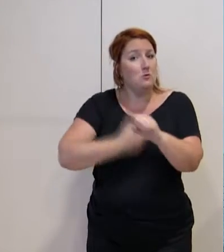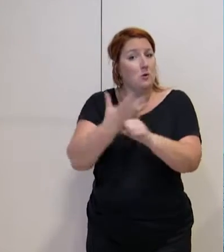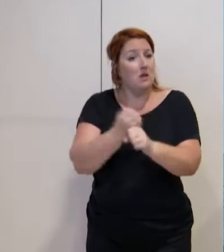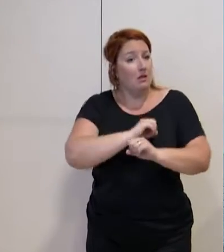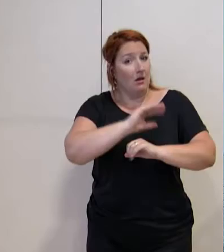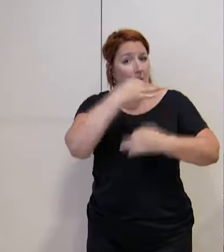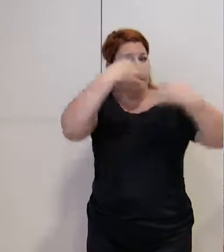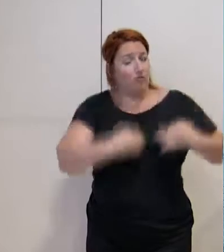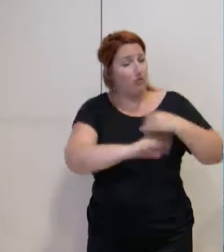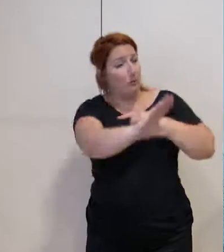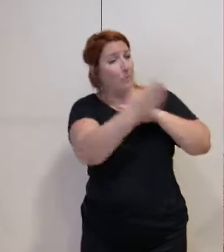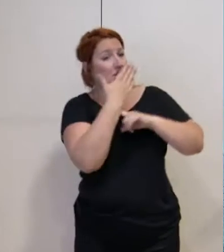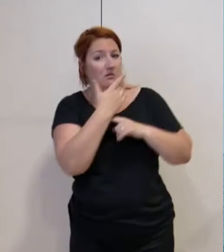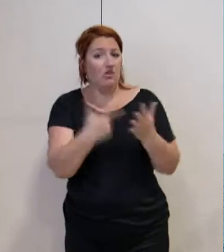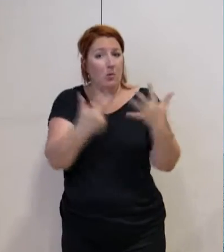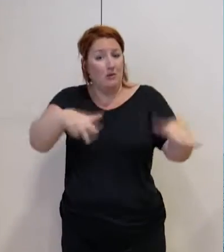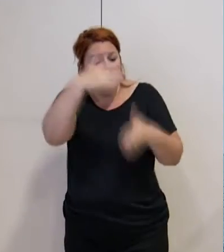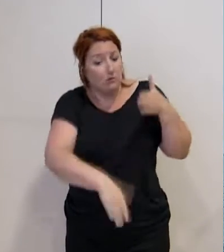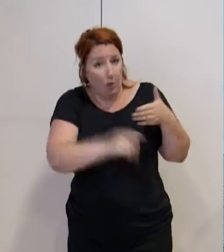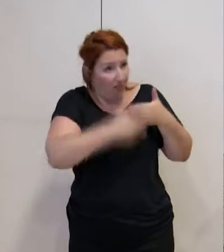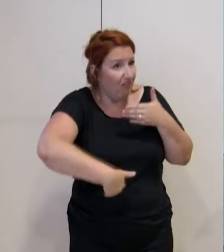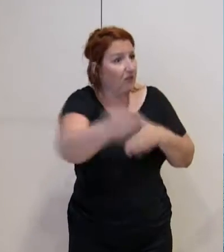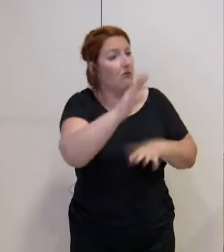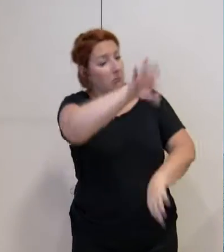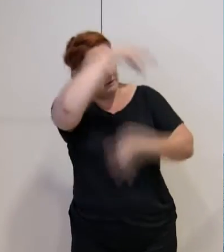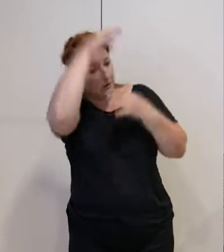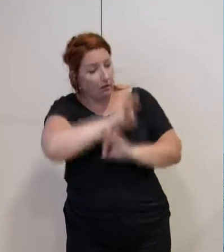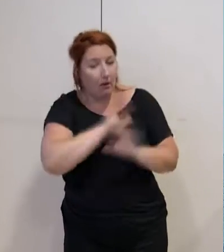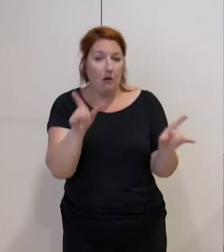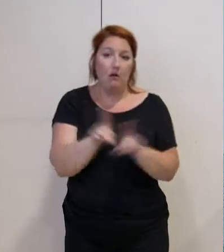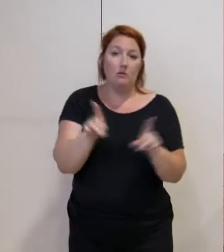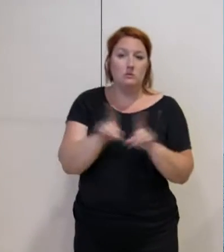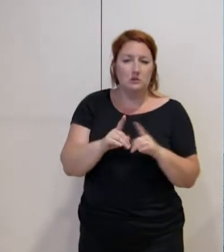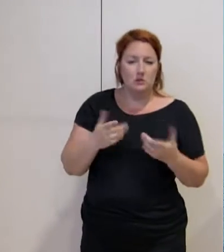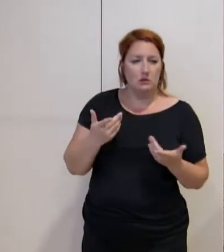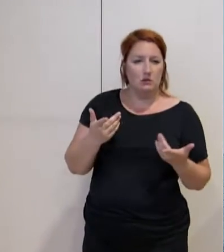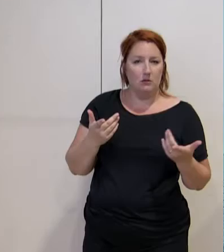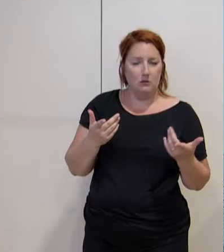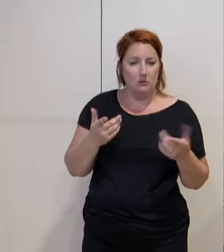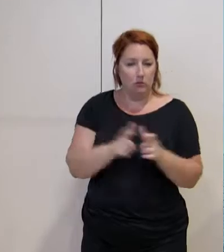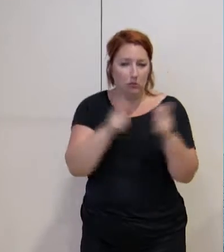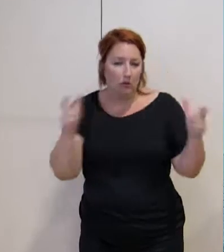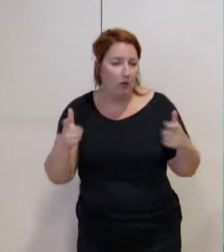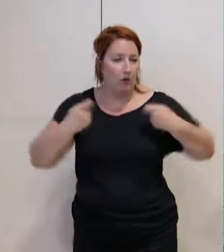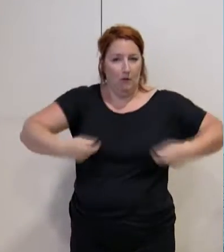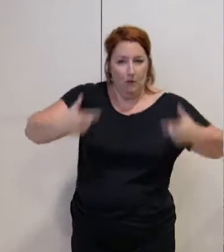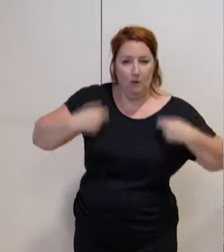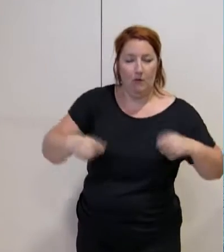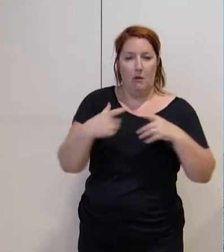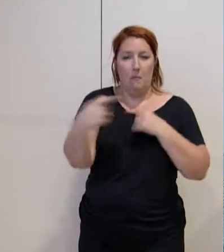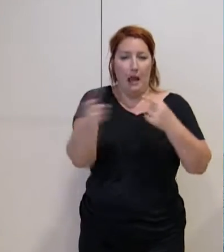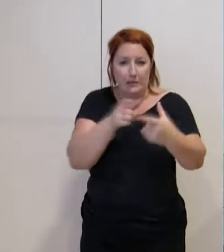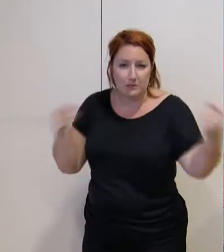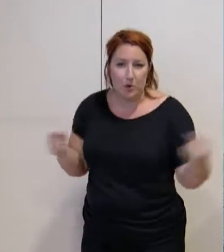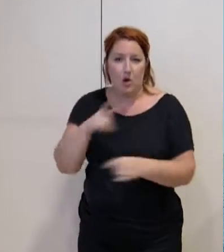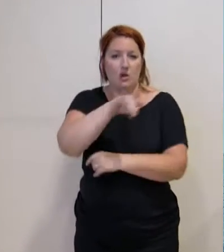de 2018. Vous avez multiplié les plans sociaux, coûteux et peu soucieux des personnels. Palais des Sports, GIE Agir, la